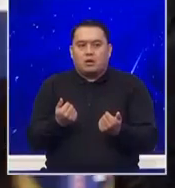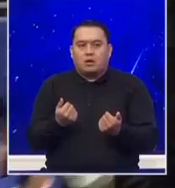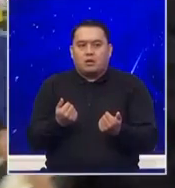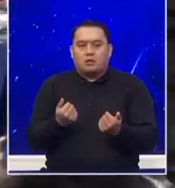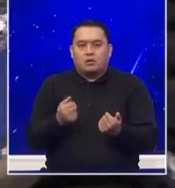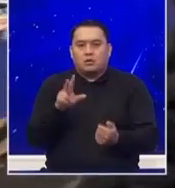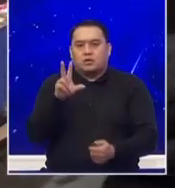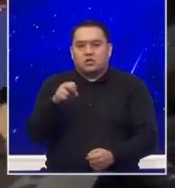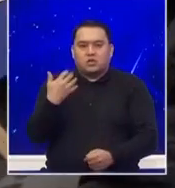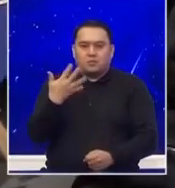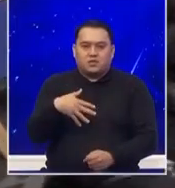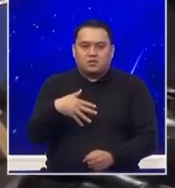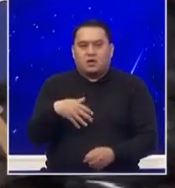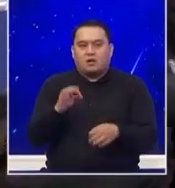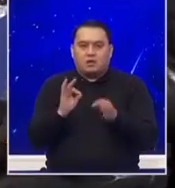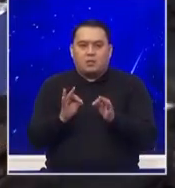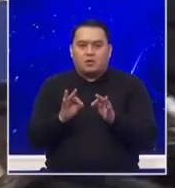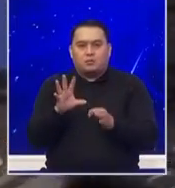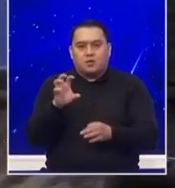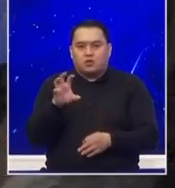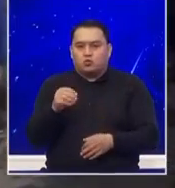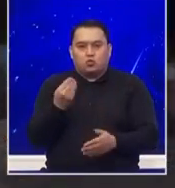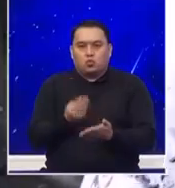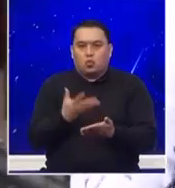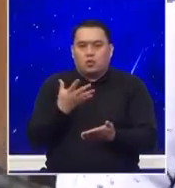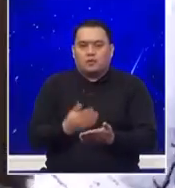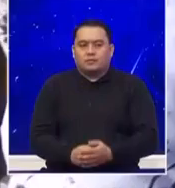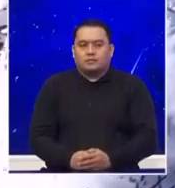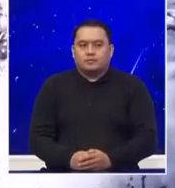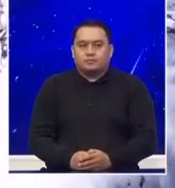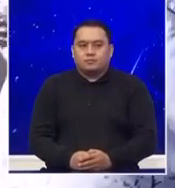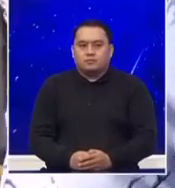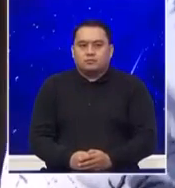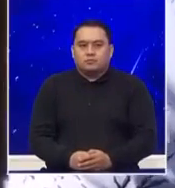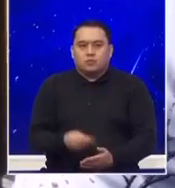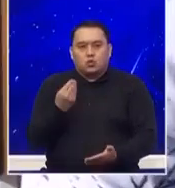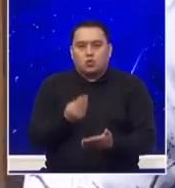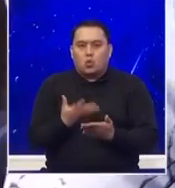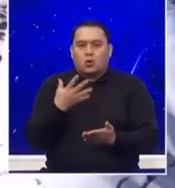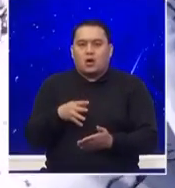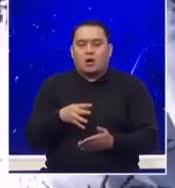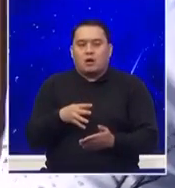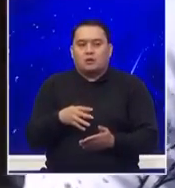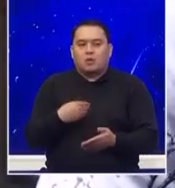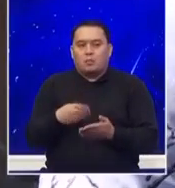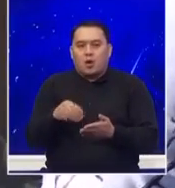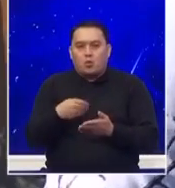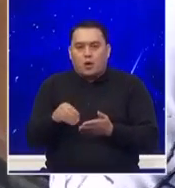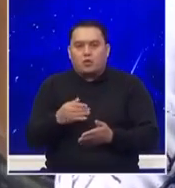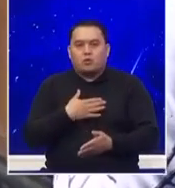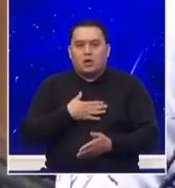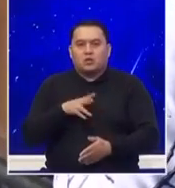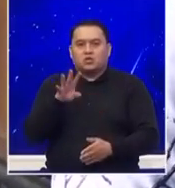в пределах 350 хотя бы, но не 500 же, правильно? Ощутимо. Ну, по сколько вы покупаете сейчас в